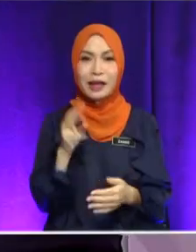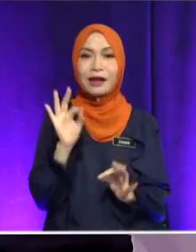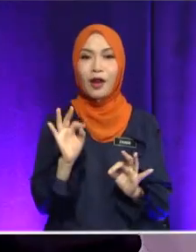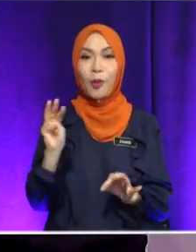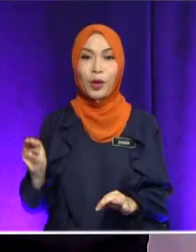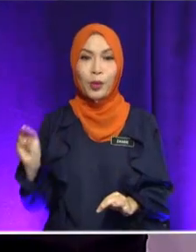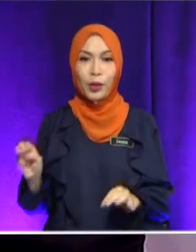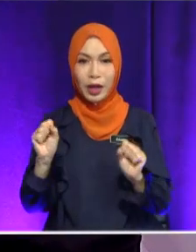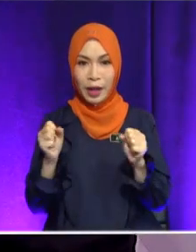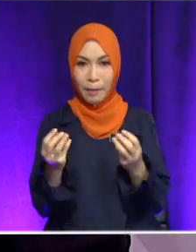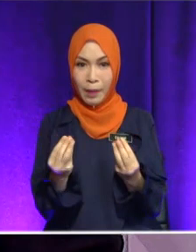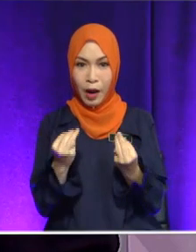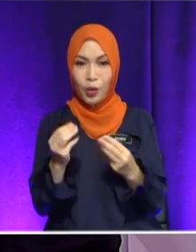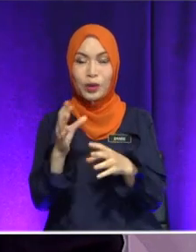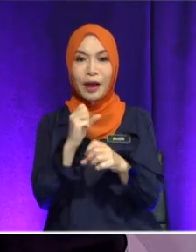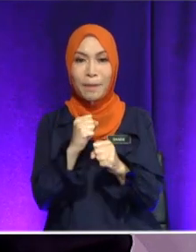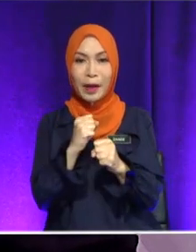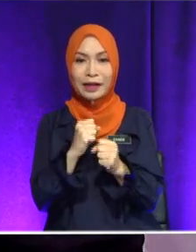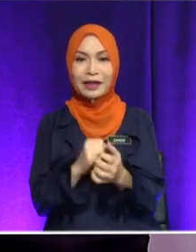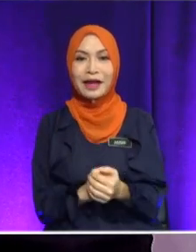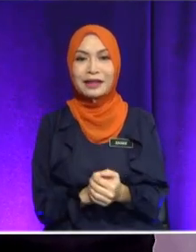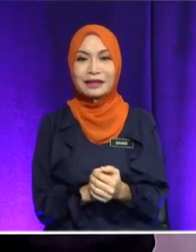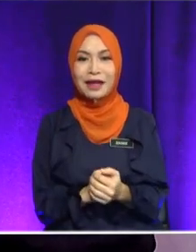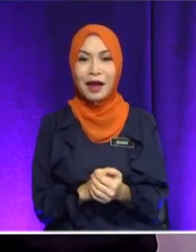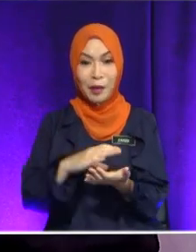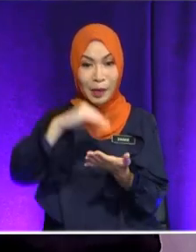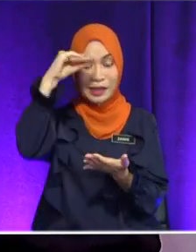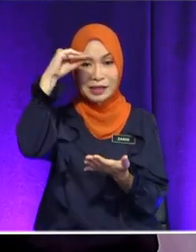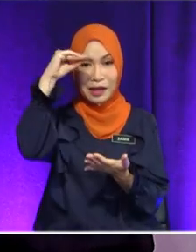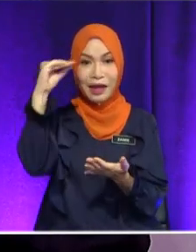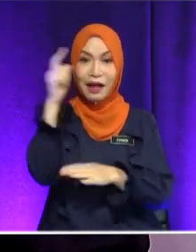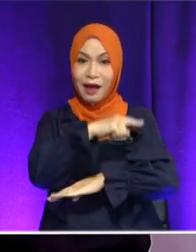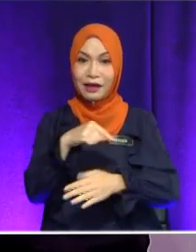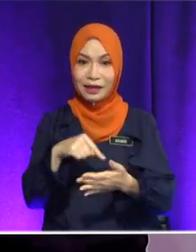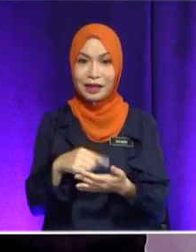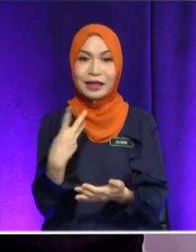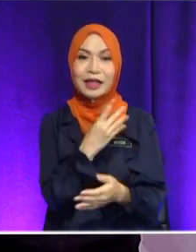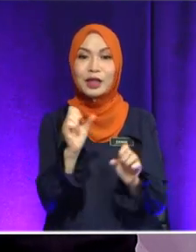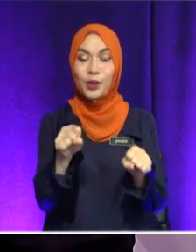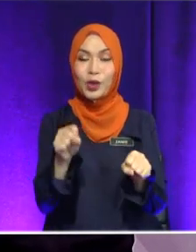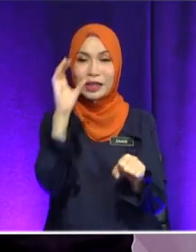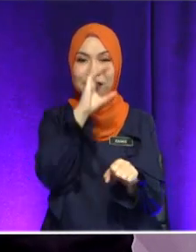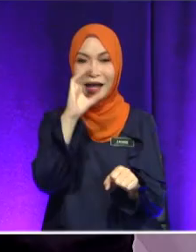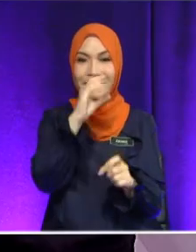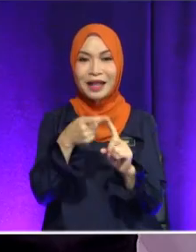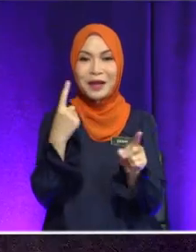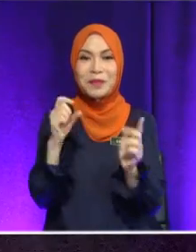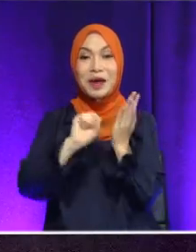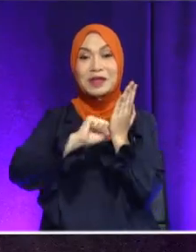sumber-sumber ini daripada portal suporter ID 5 di dalam sumberku KPM